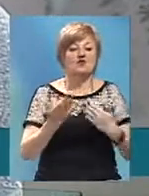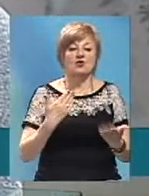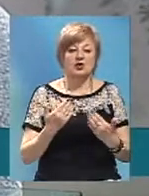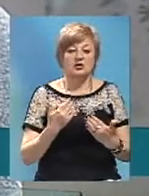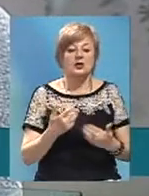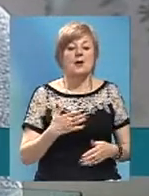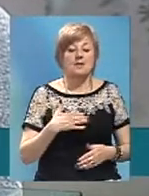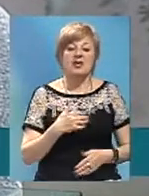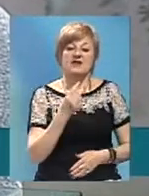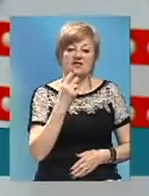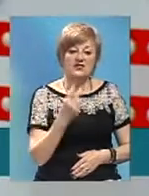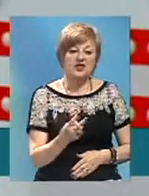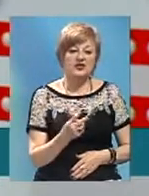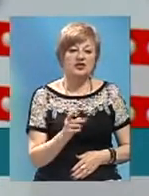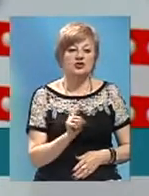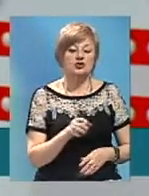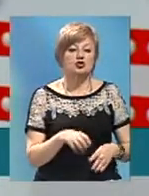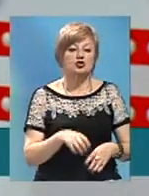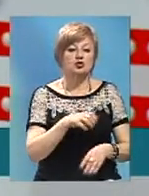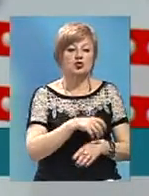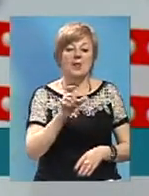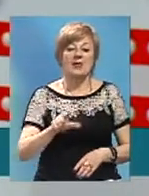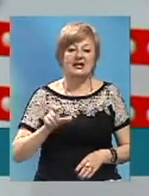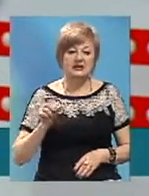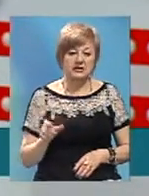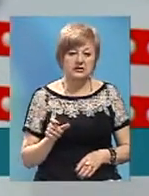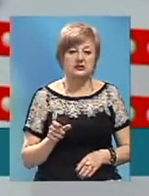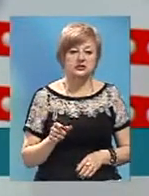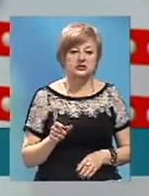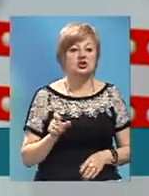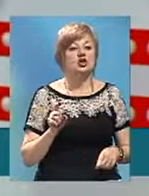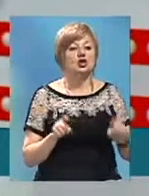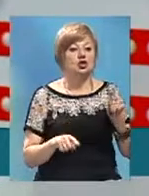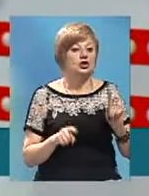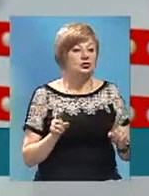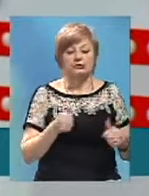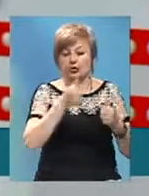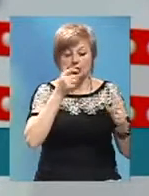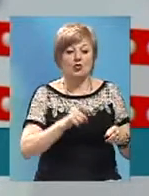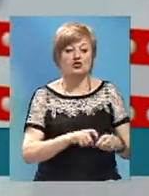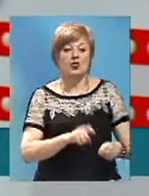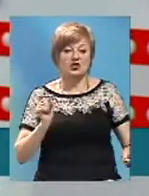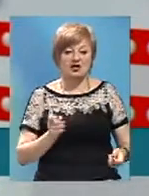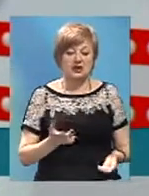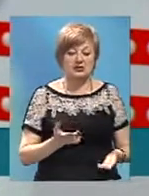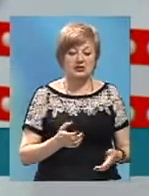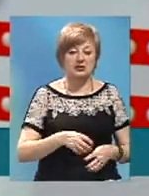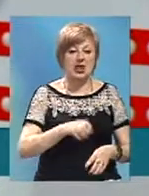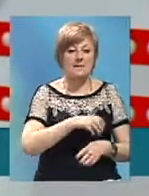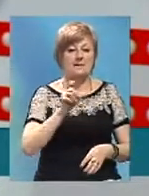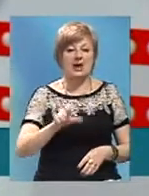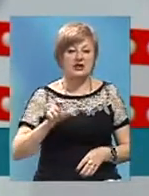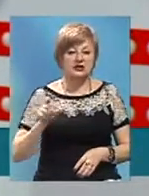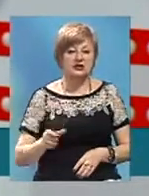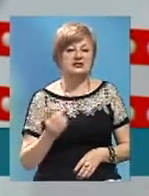ми бачимо, що партійці, ну, іноді ми від них не можемо відірватися. Партійцями, з